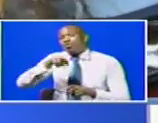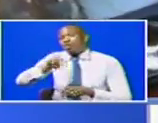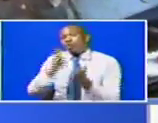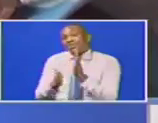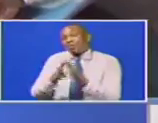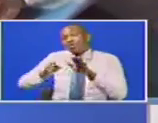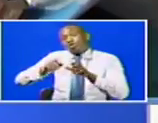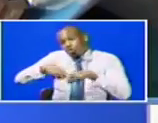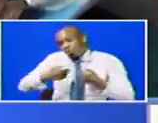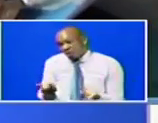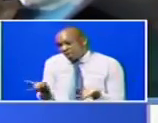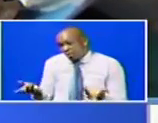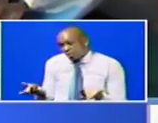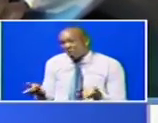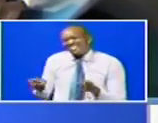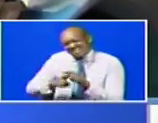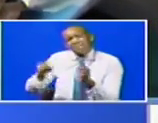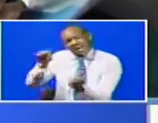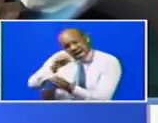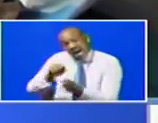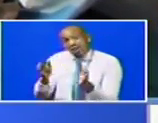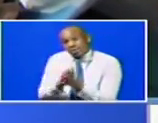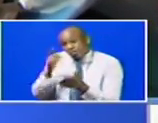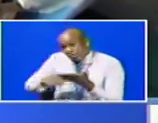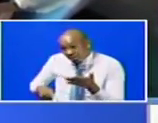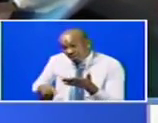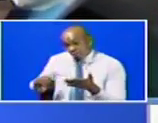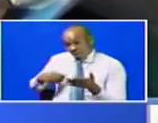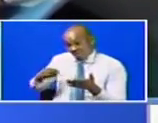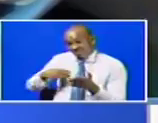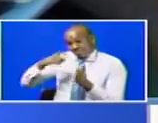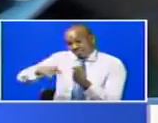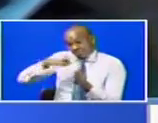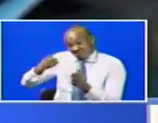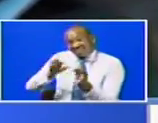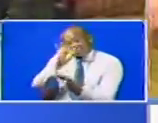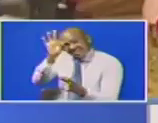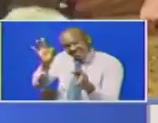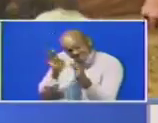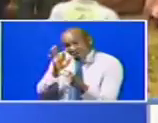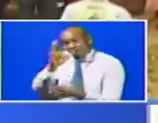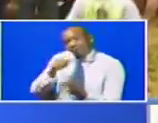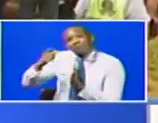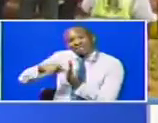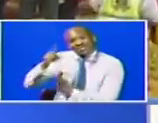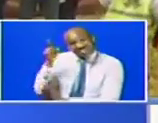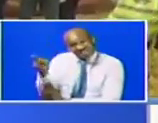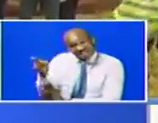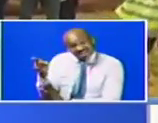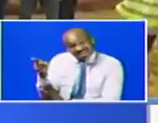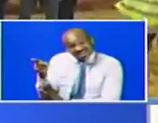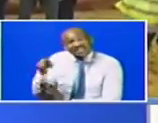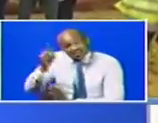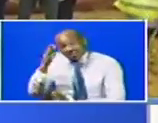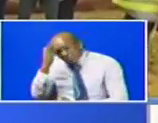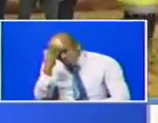viatu itakuwa ngumu sana. Gurudumu zote hutengenezwa na kitu ambacho inaitwa manufacturer's specifications. Yaani kuna zile vitu